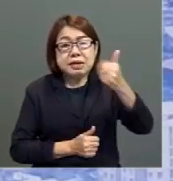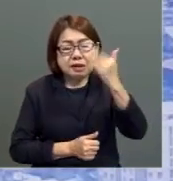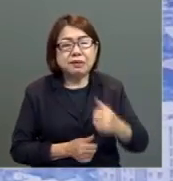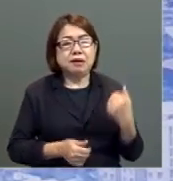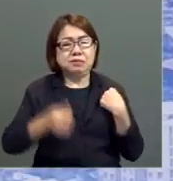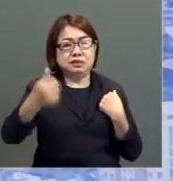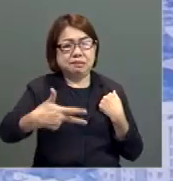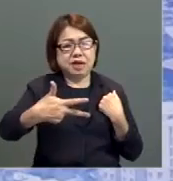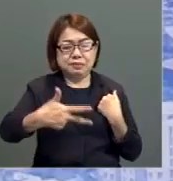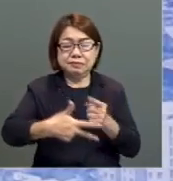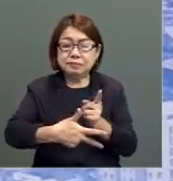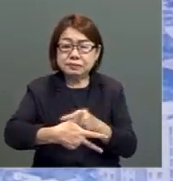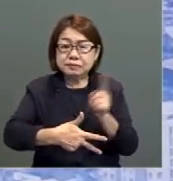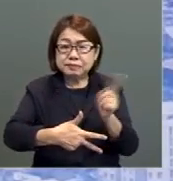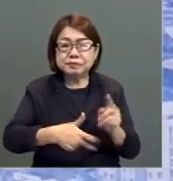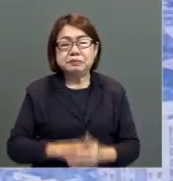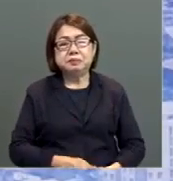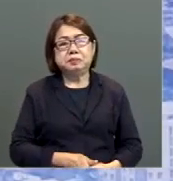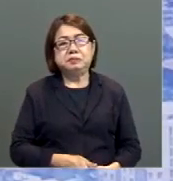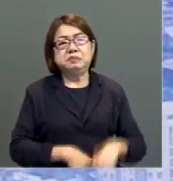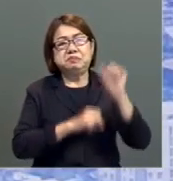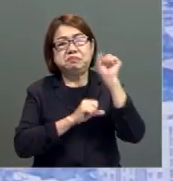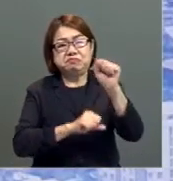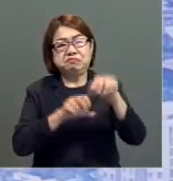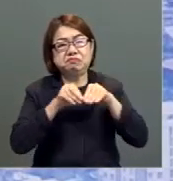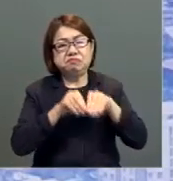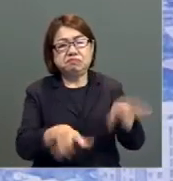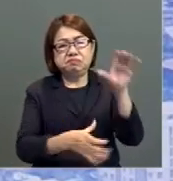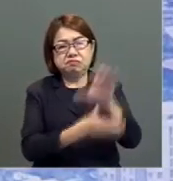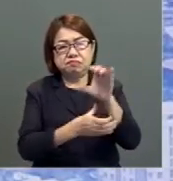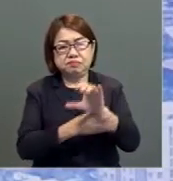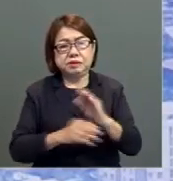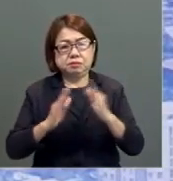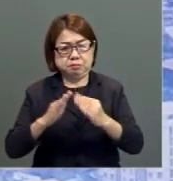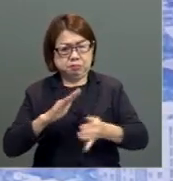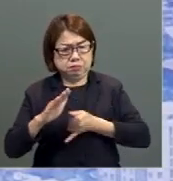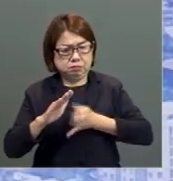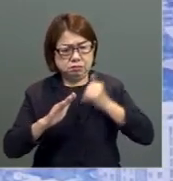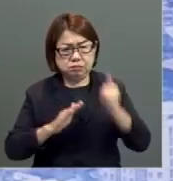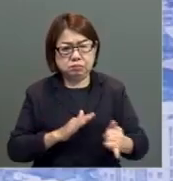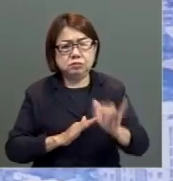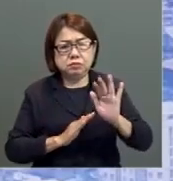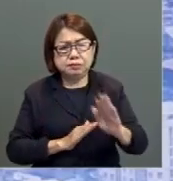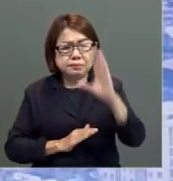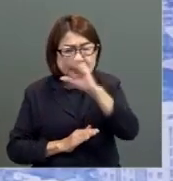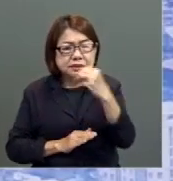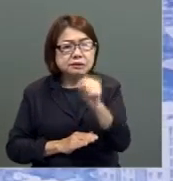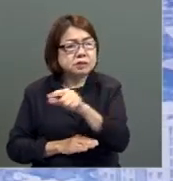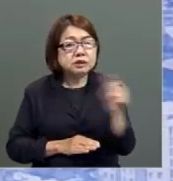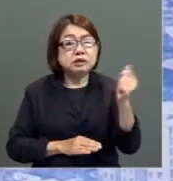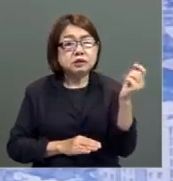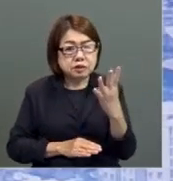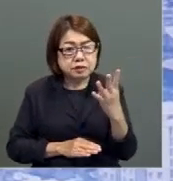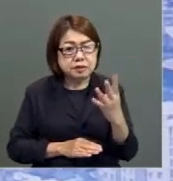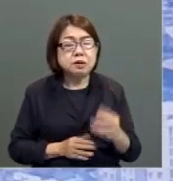อันหนึ่งคือน่าจะเป็นเรื่องของการประกาศเรื่องของภาวะฉุกเฉินนะครับซึ่งตรงนี้ทั้งฉุกเฉินด้วยอย่างเดียว